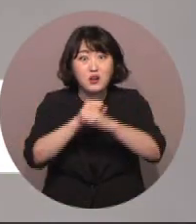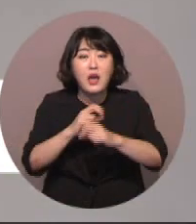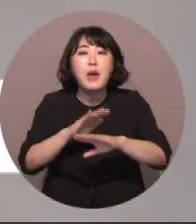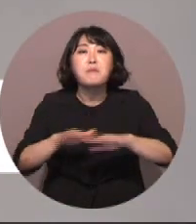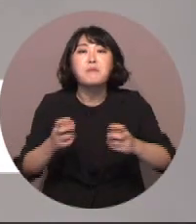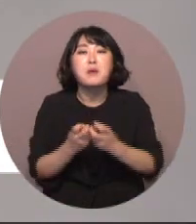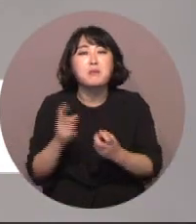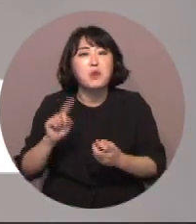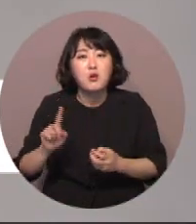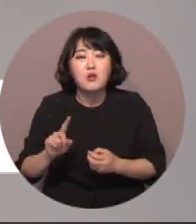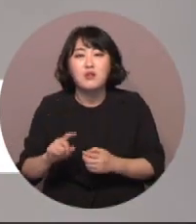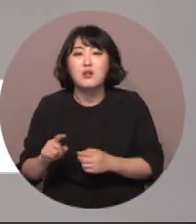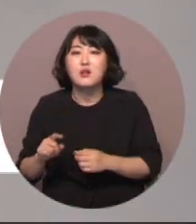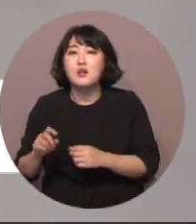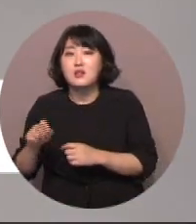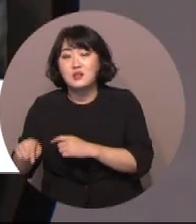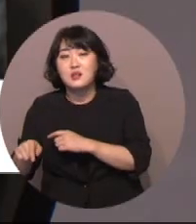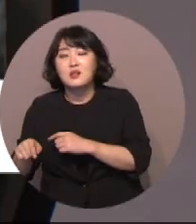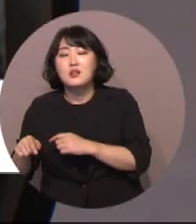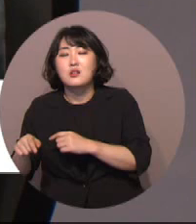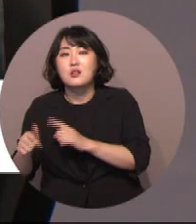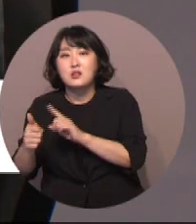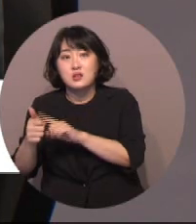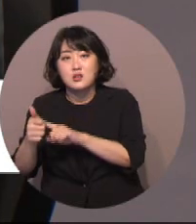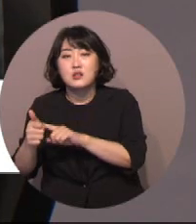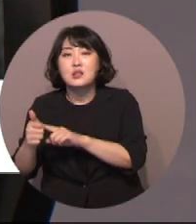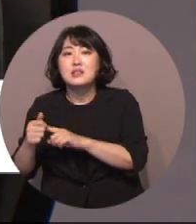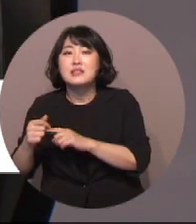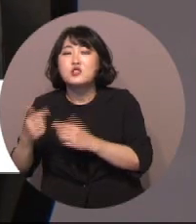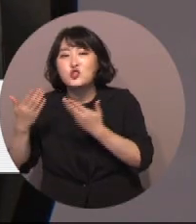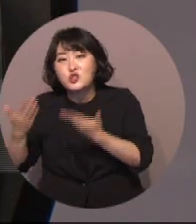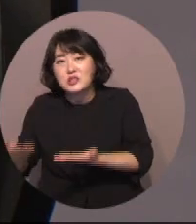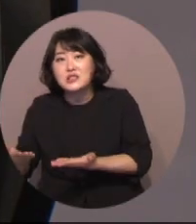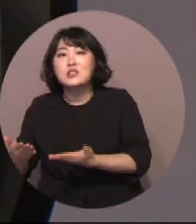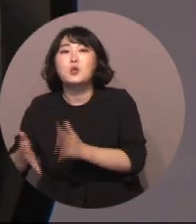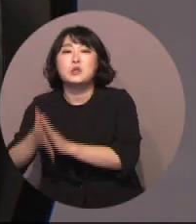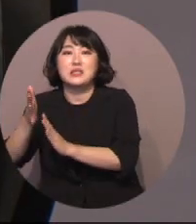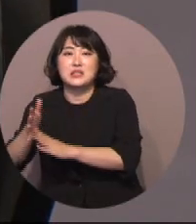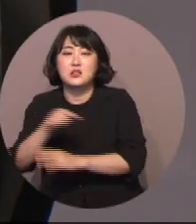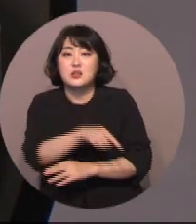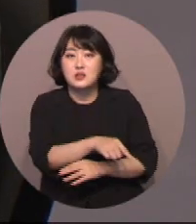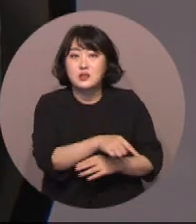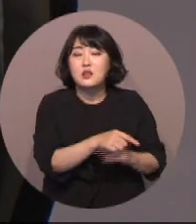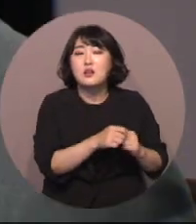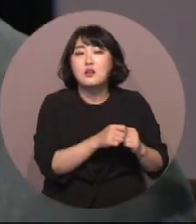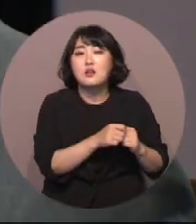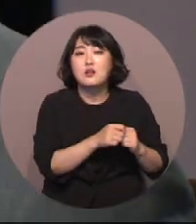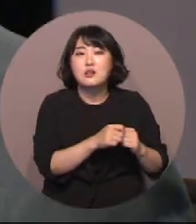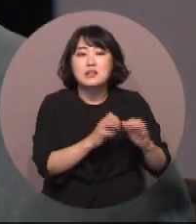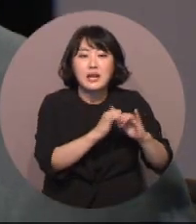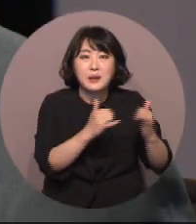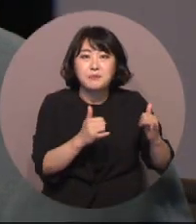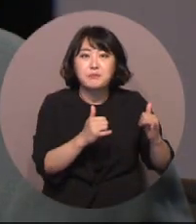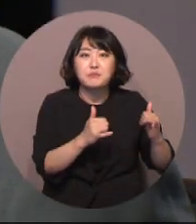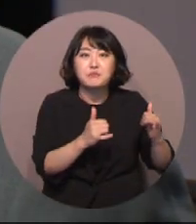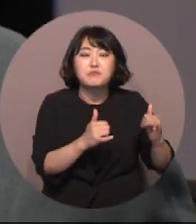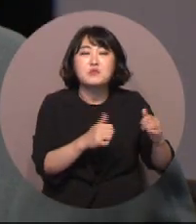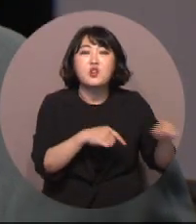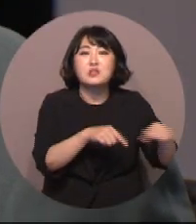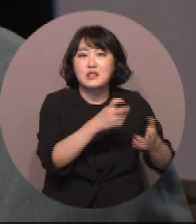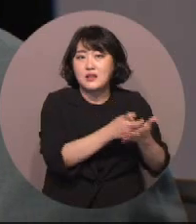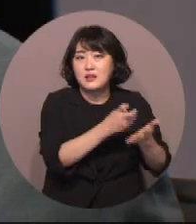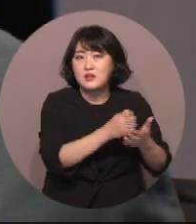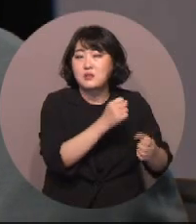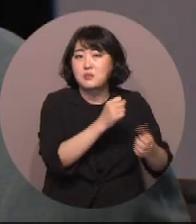문 후보는 힐링 관광도시 조성을 바꾸 보는 교육과 일자리 에 중점을 든 인구증가 정책을 내려와